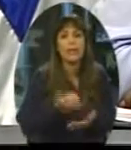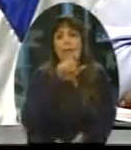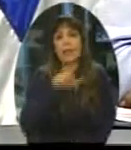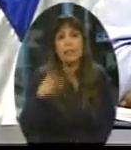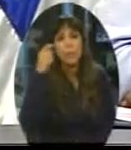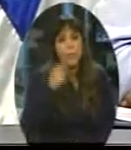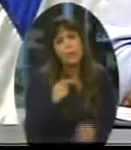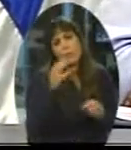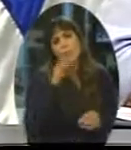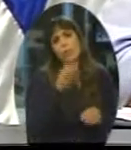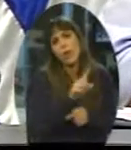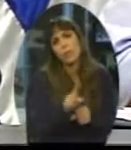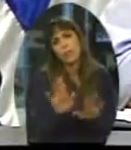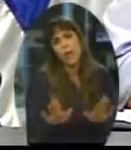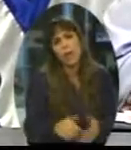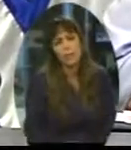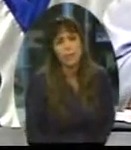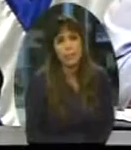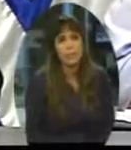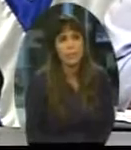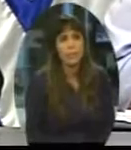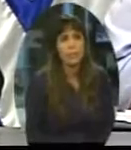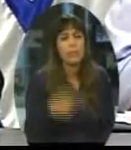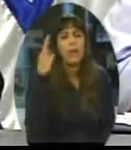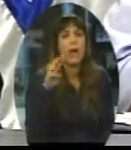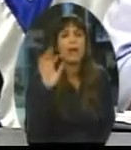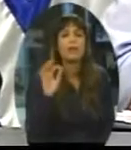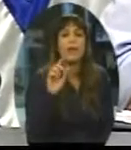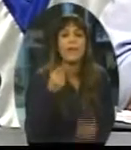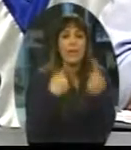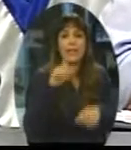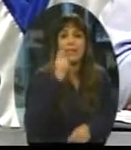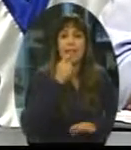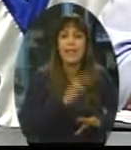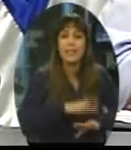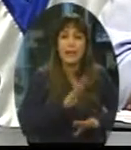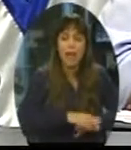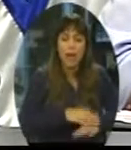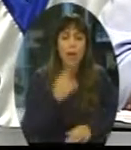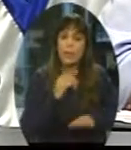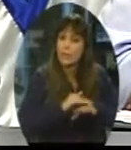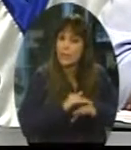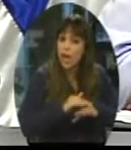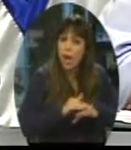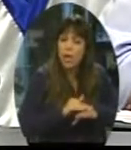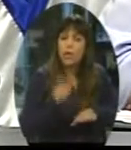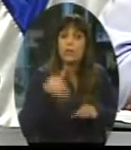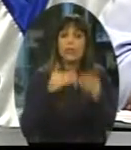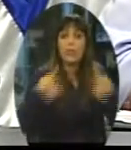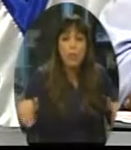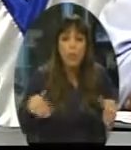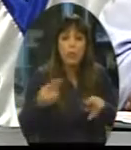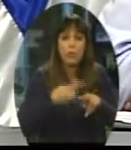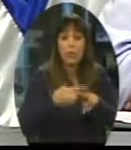בסדר. וכל הרעיון של ועדת האתיקה אומרת, סליחה, יש רב נורמטיבי קודם